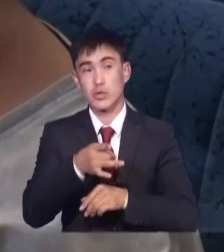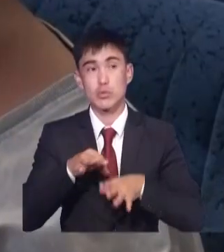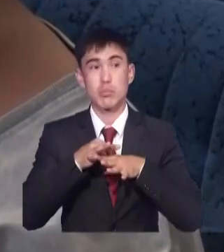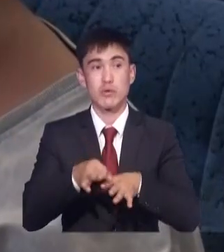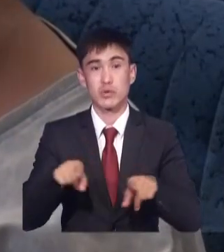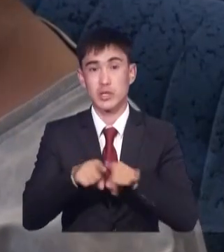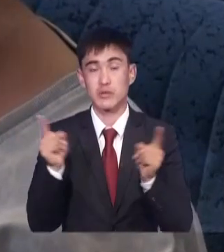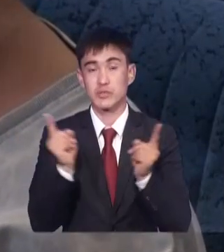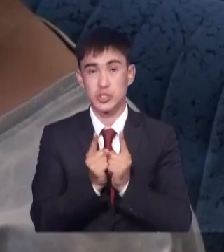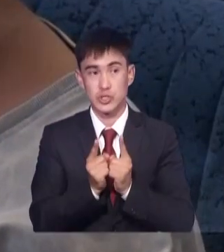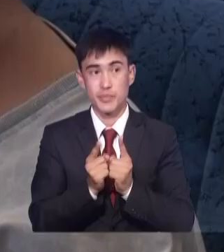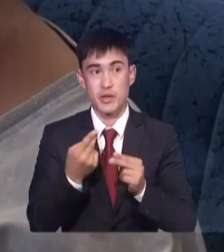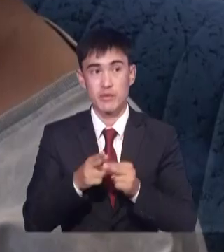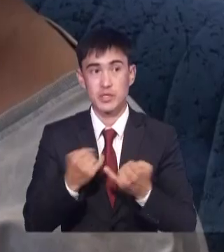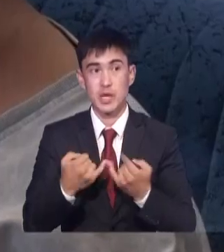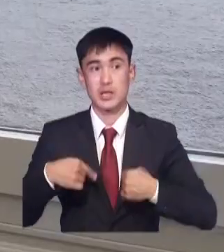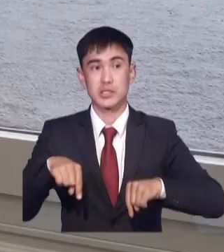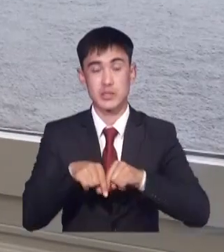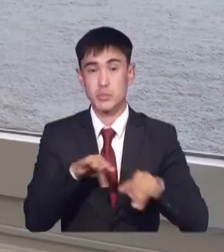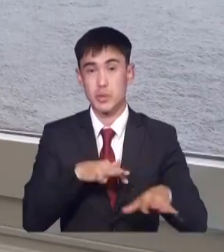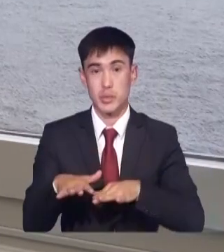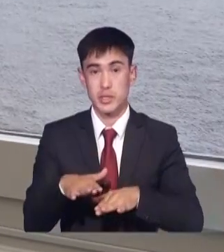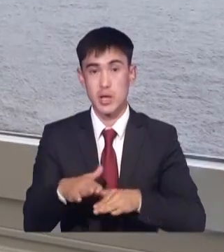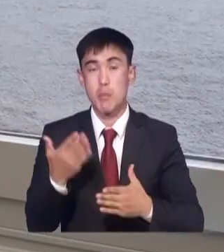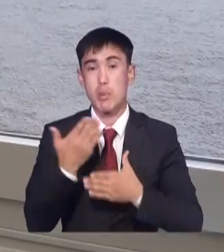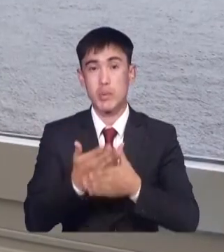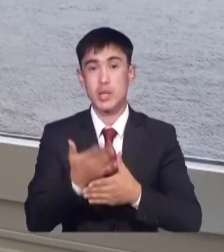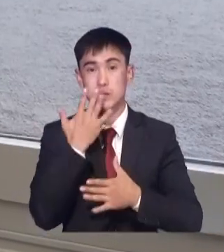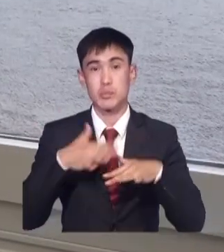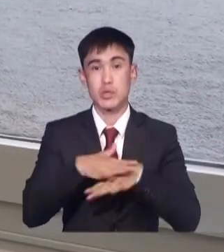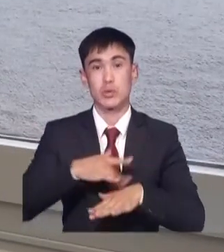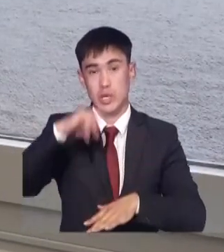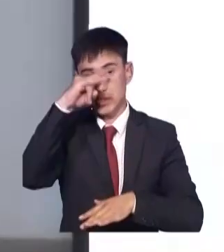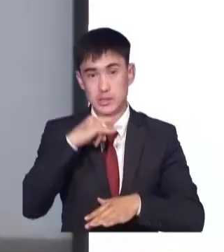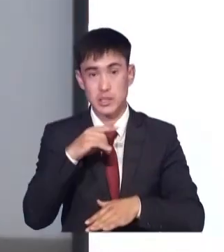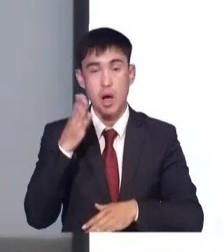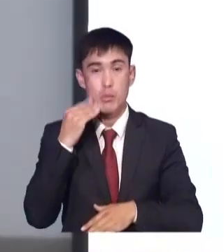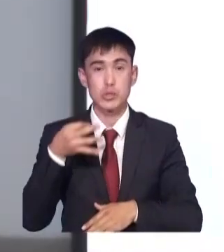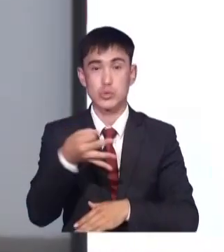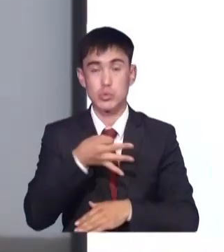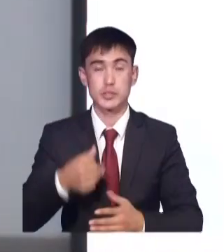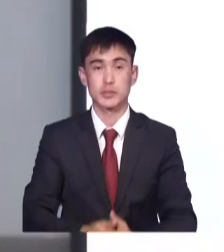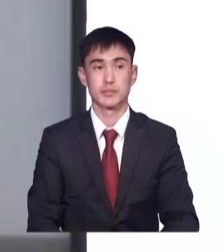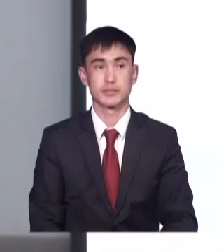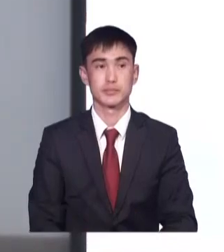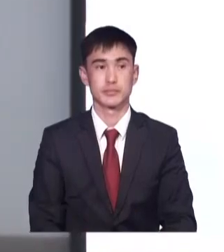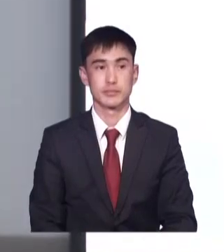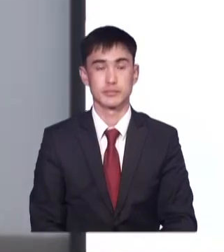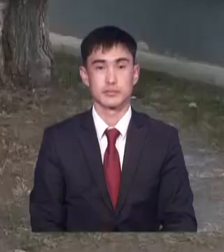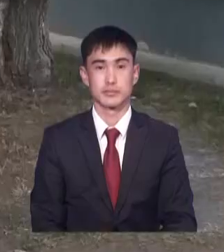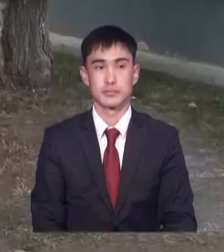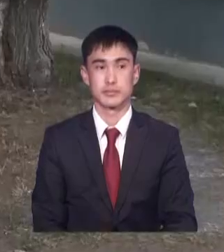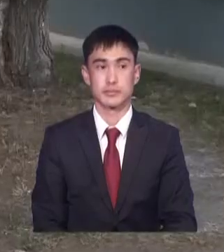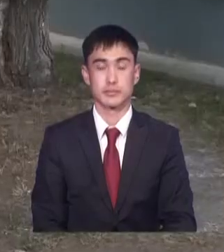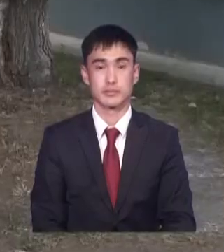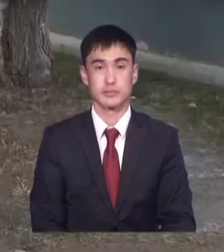проводят подобные встречи. В этот раз организовать мероприятие им помогла Ассамблея народа Казахстана Алматинской области. Для начала